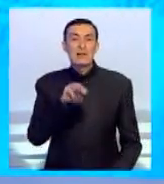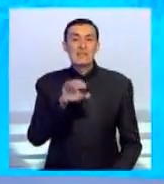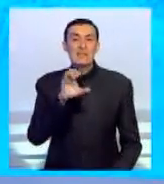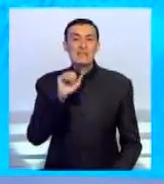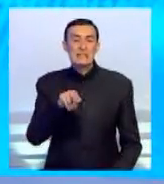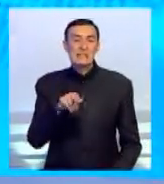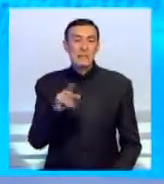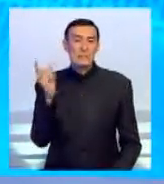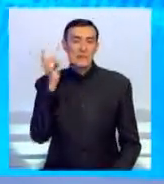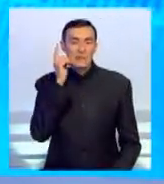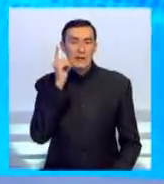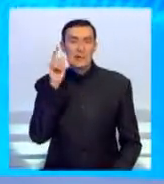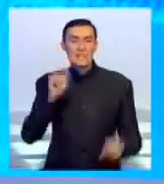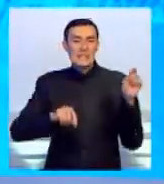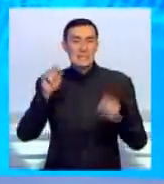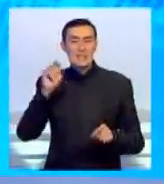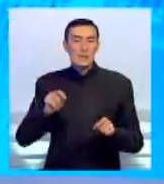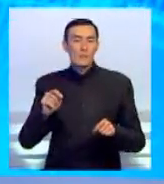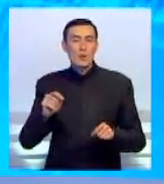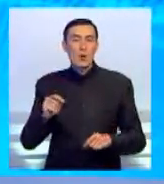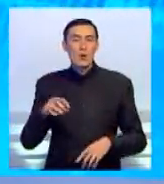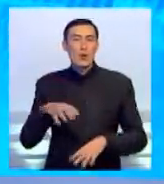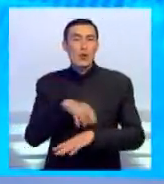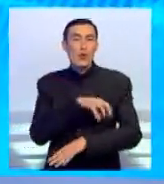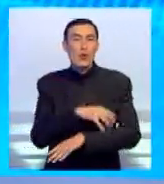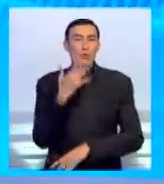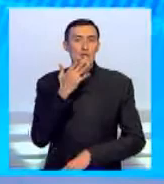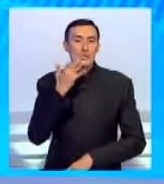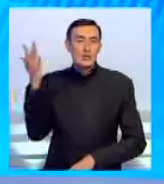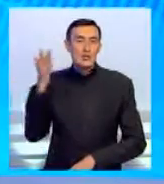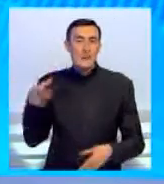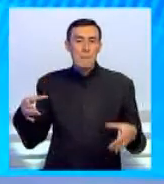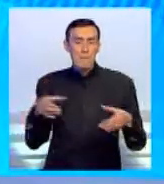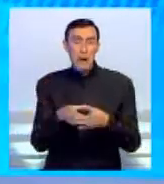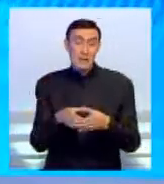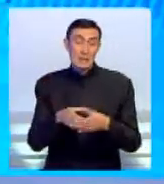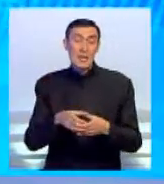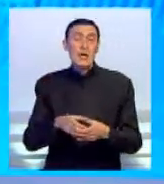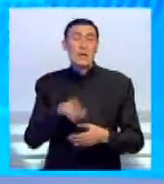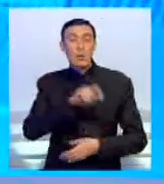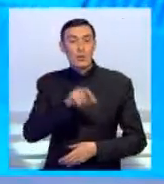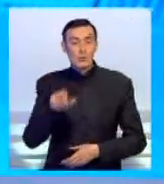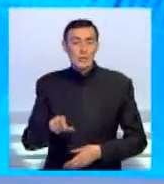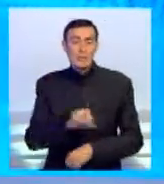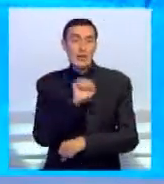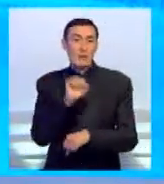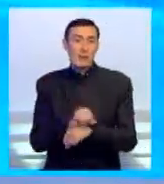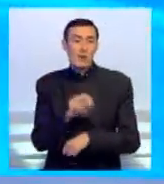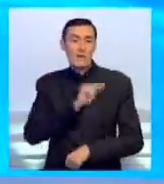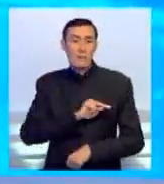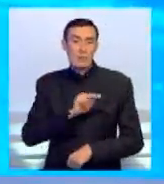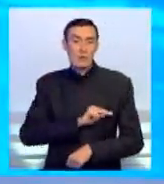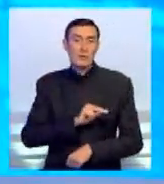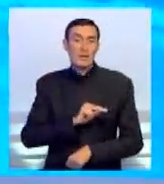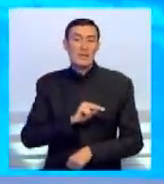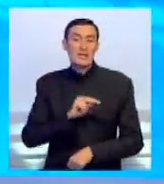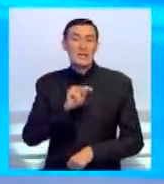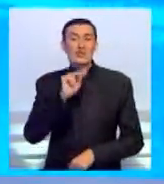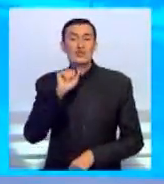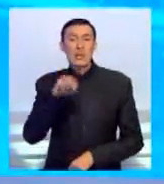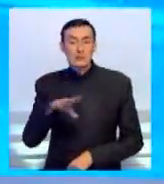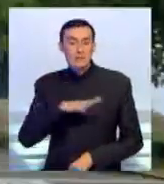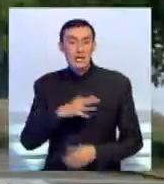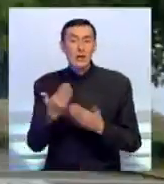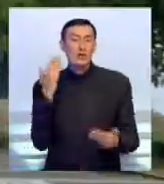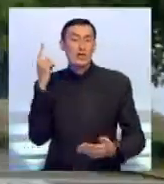в преддверии съезда коммунистической партии, который пройдет в октябре. По словам местных жителей, перебои в работе мессенджера начались еще на